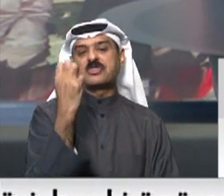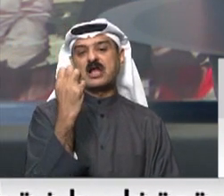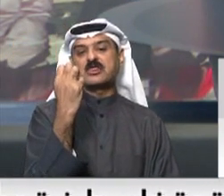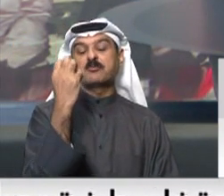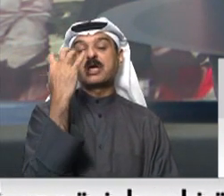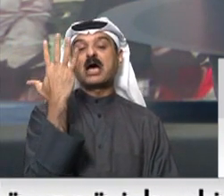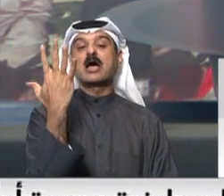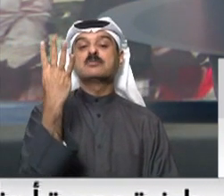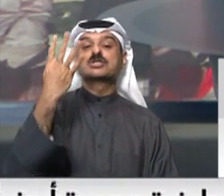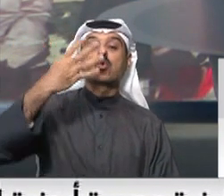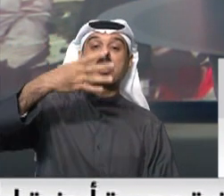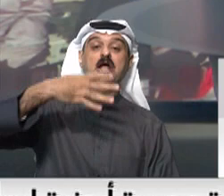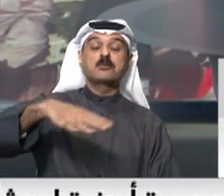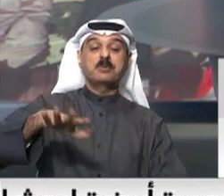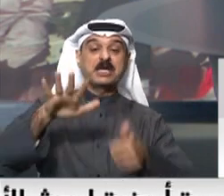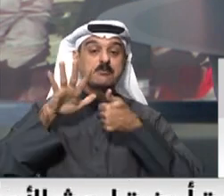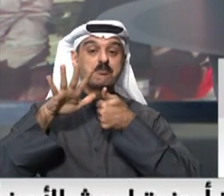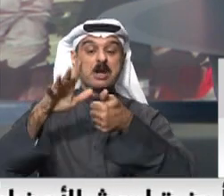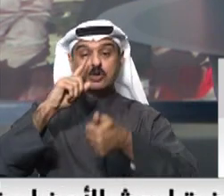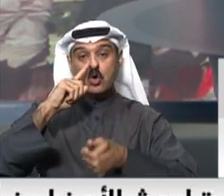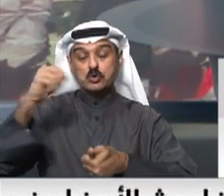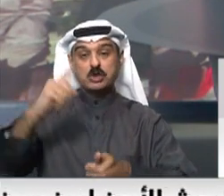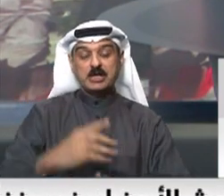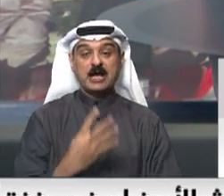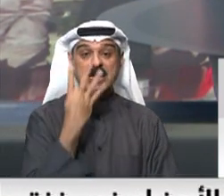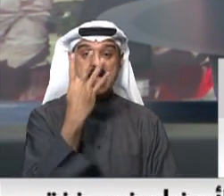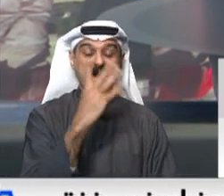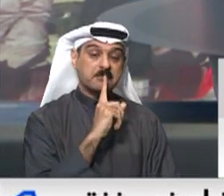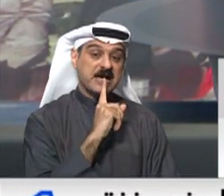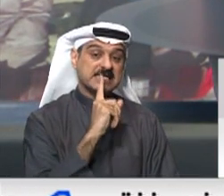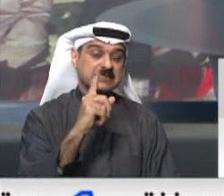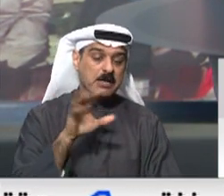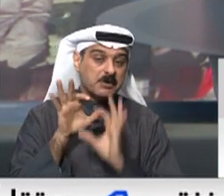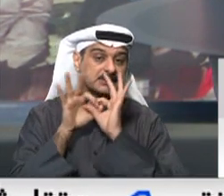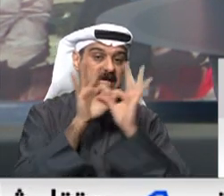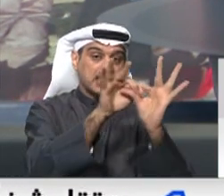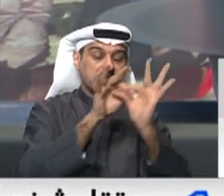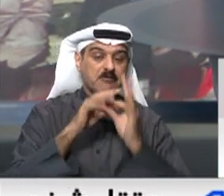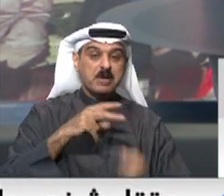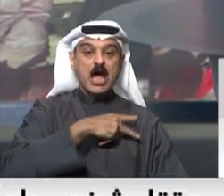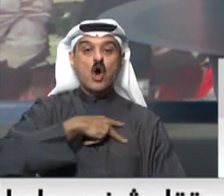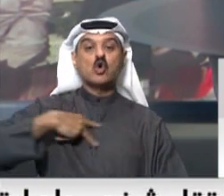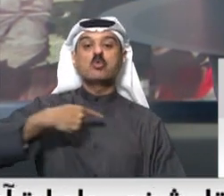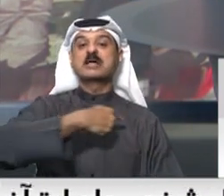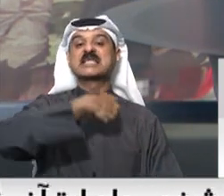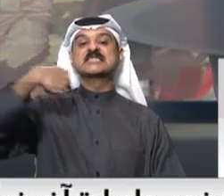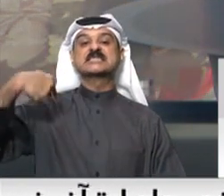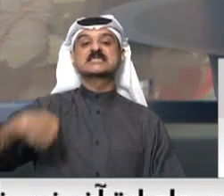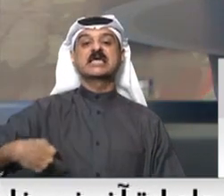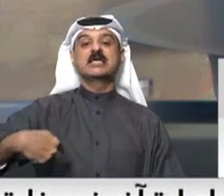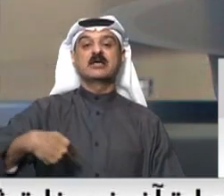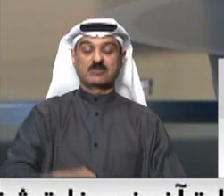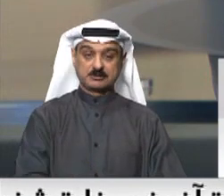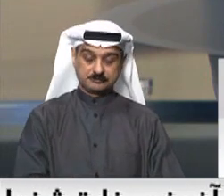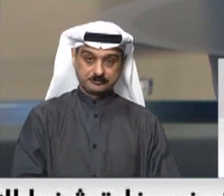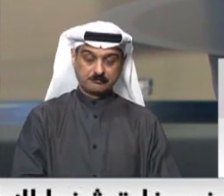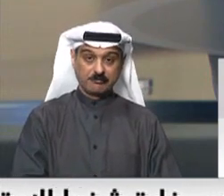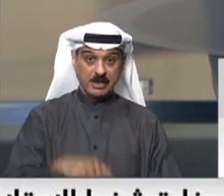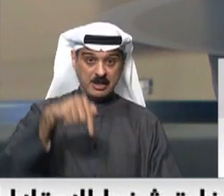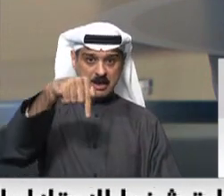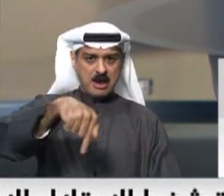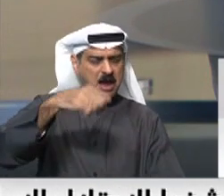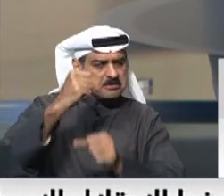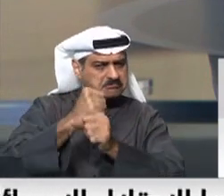345 مليون دينار ولمدة 4 سنوات بالتعاون مع الحكومة الصينية. ويأتي هذا المشروع